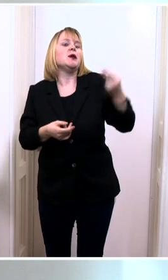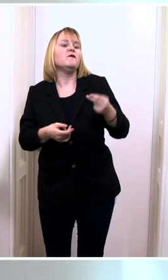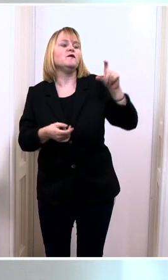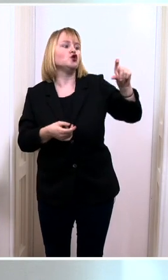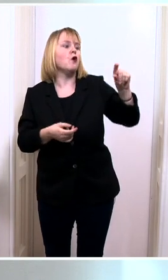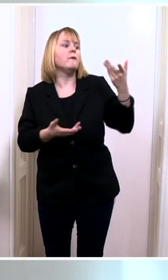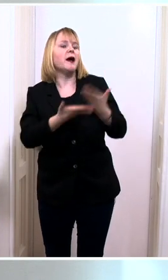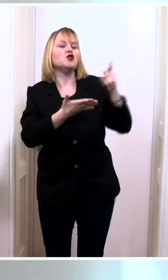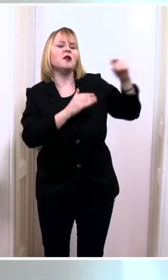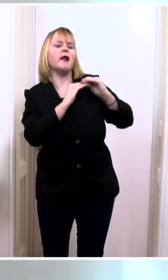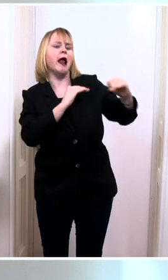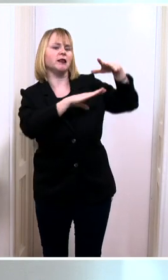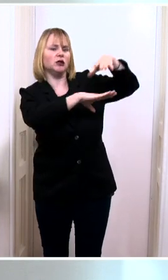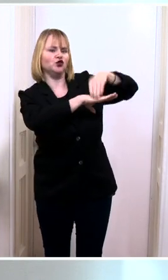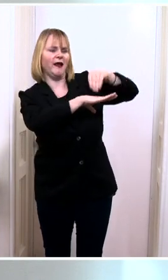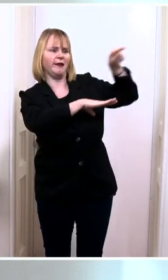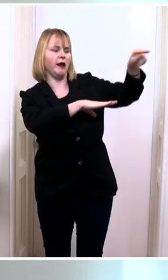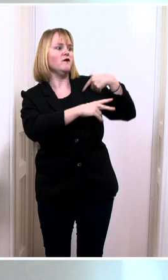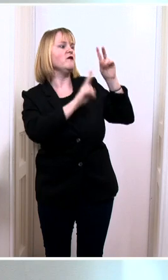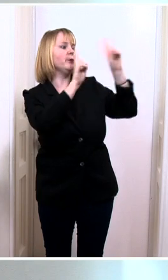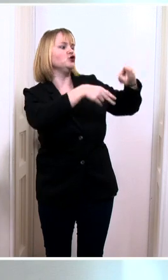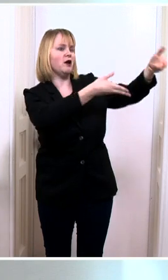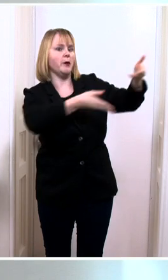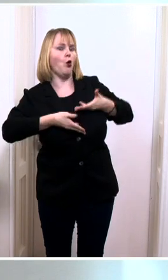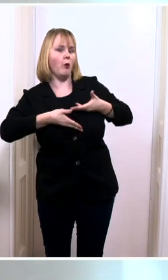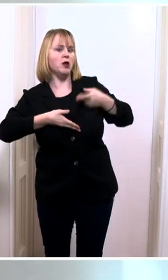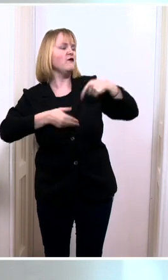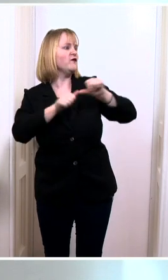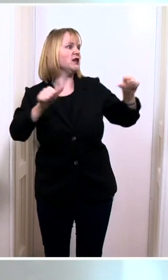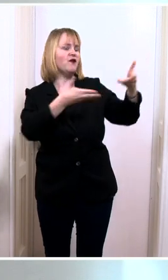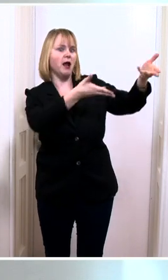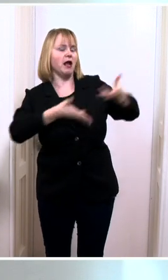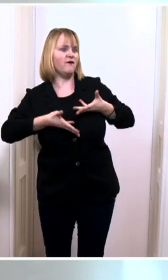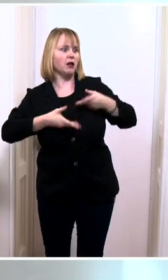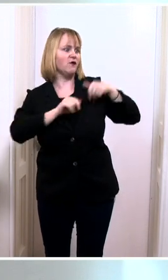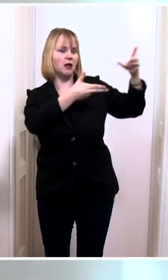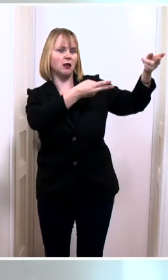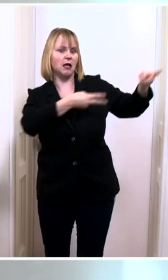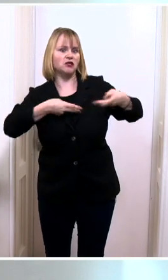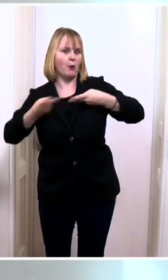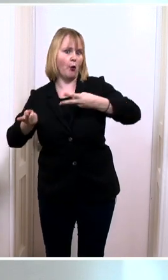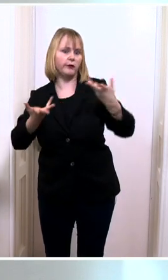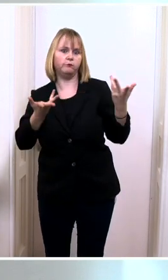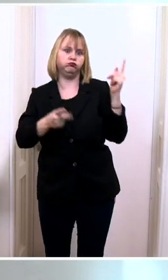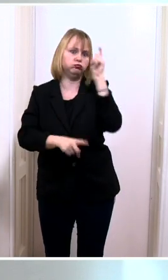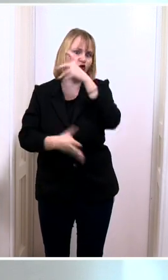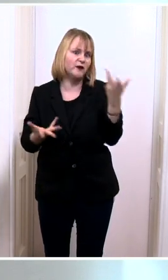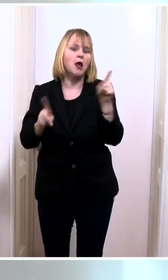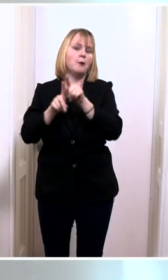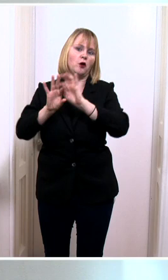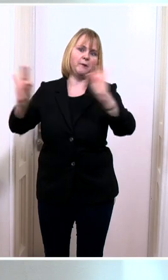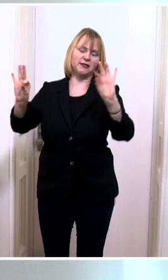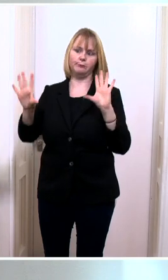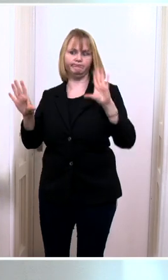jetzt besorgen würden als EWR-Partner. Da hätten wir dann Schwierigkeiten, wie wir sowas transportieren. Also für uns ist es besser, wir sind